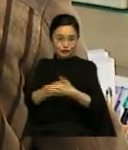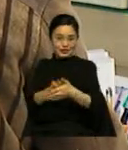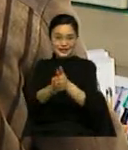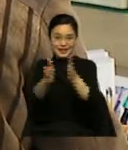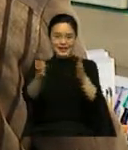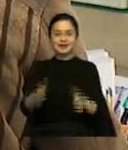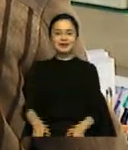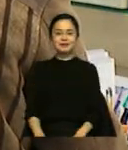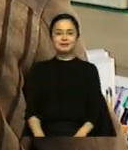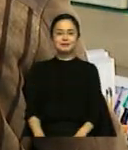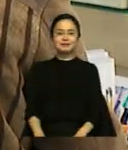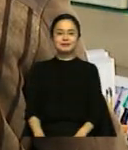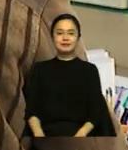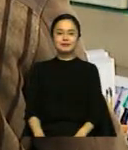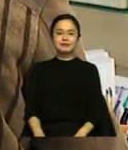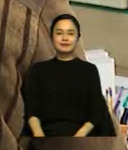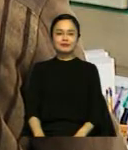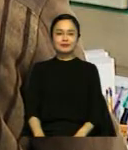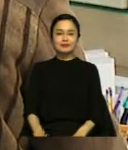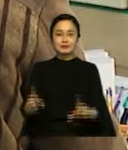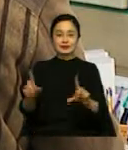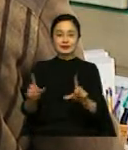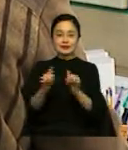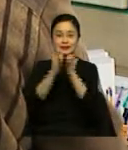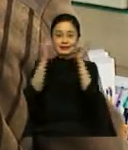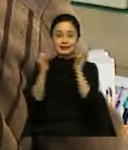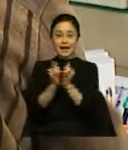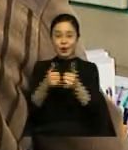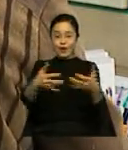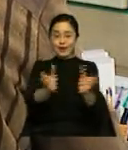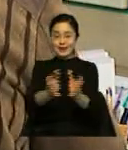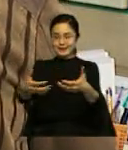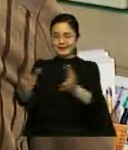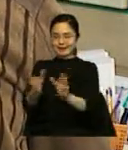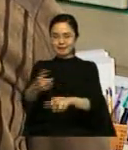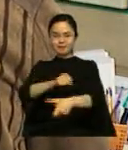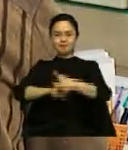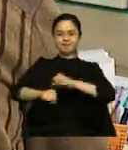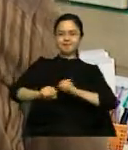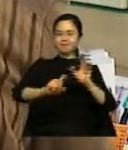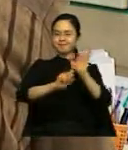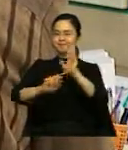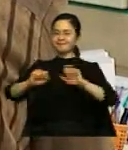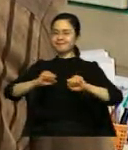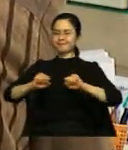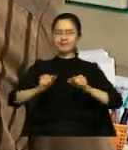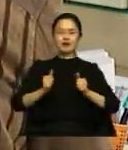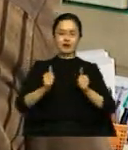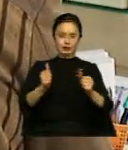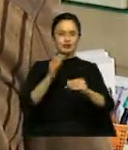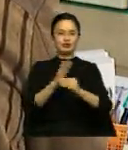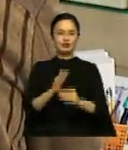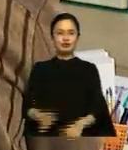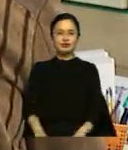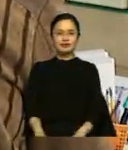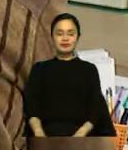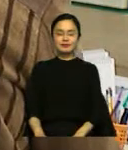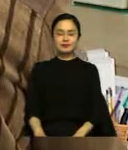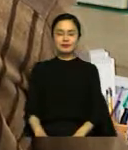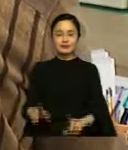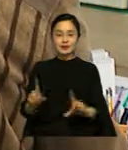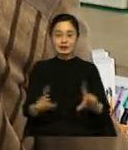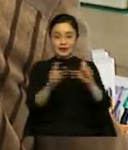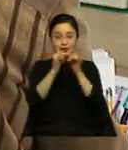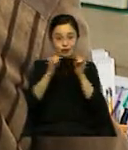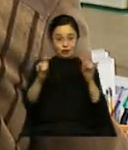펼쳐지고 있고, 특히 사회 단체들이 자발적으로 캠페인 활동을 전개하고 있습니다. 저희 상주 인구의 약